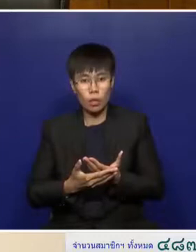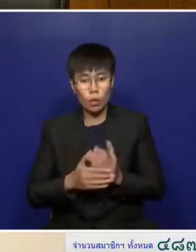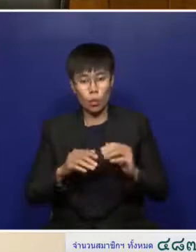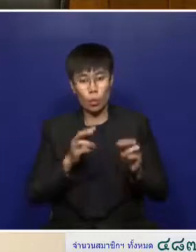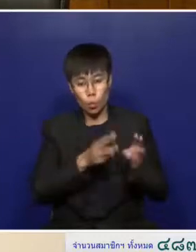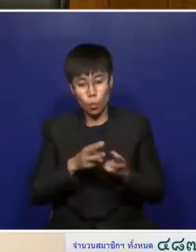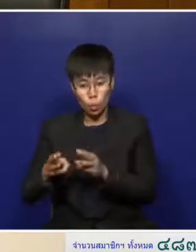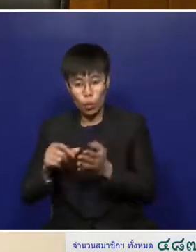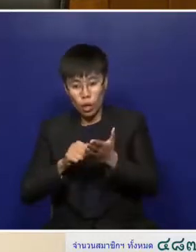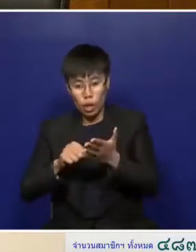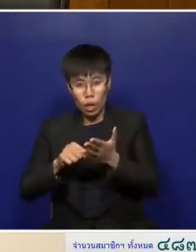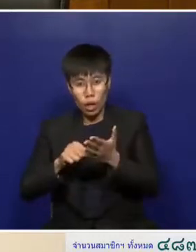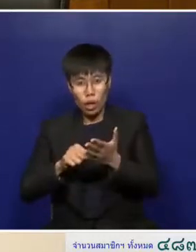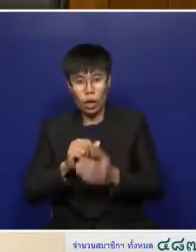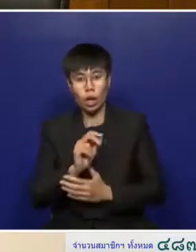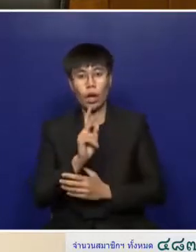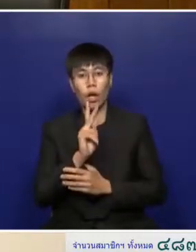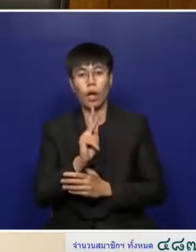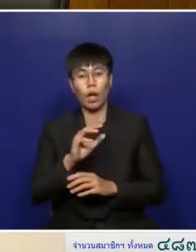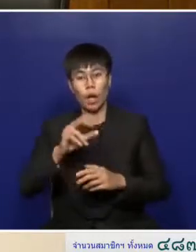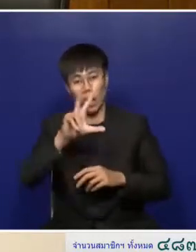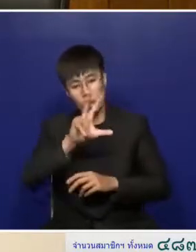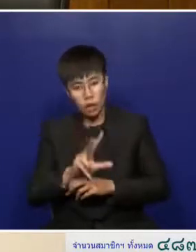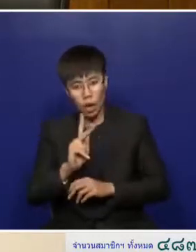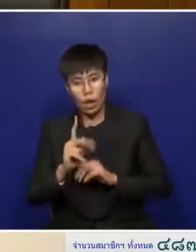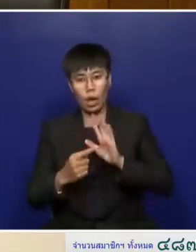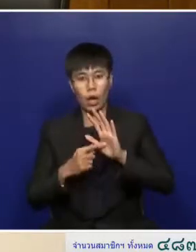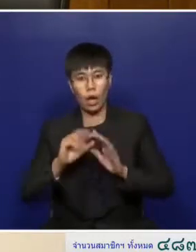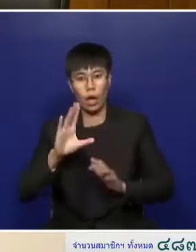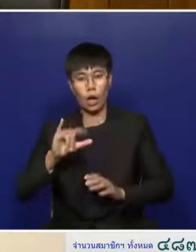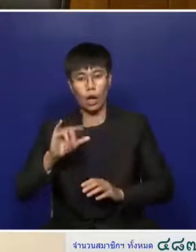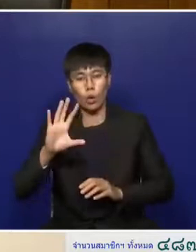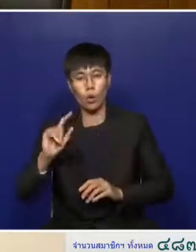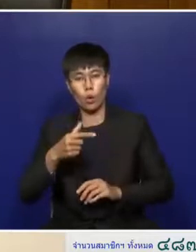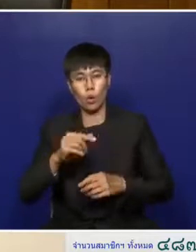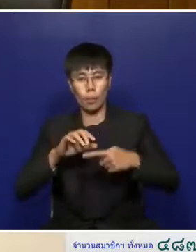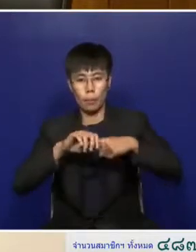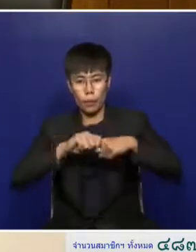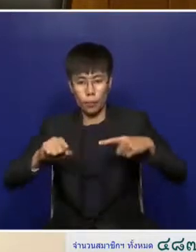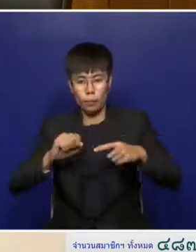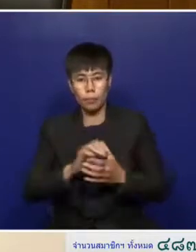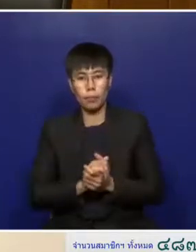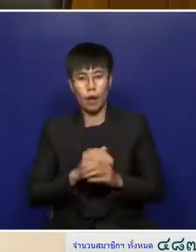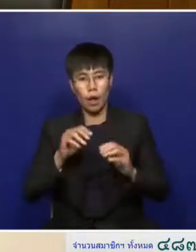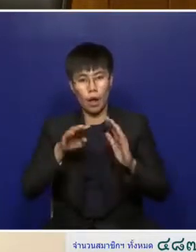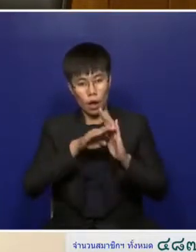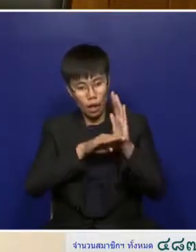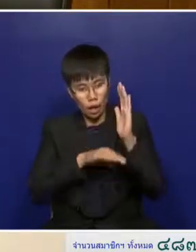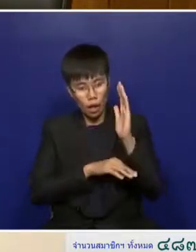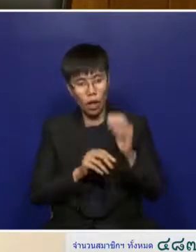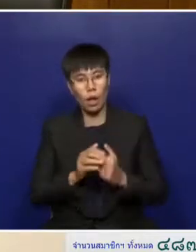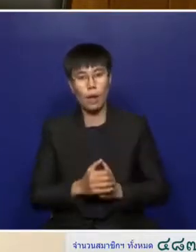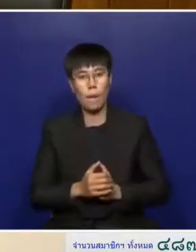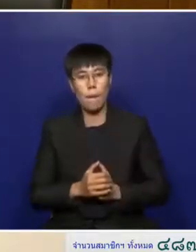ไขการใช้กัญชากัญชงและพืชกระท่อมอย่างเป็นระบบและก็ในฐานะที่เป็นประธานอนุกรรมาธิ